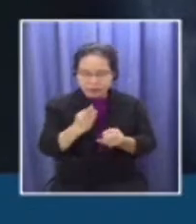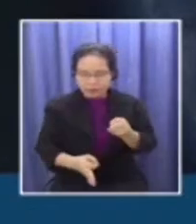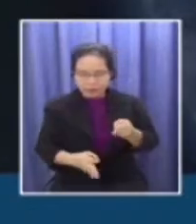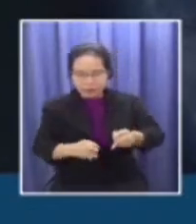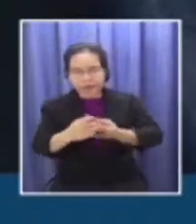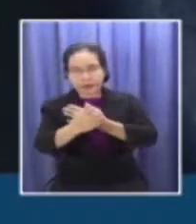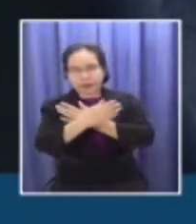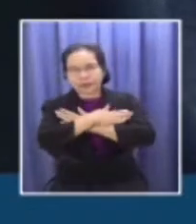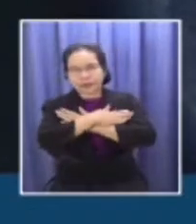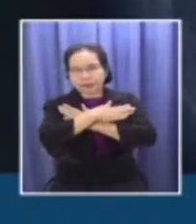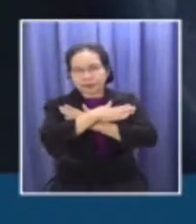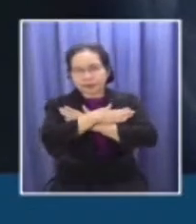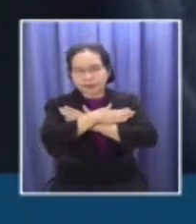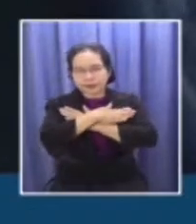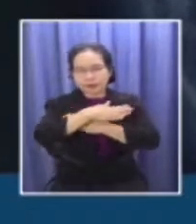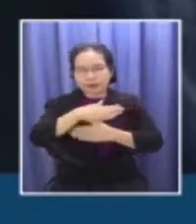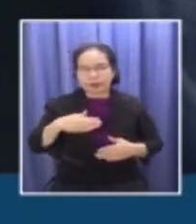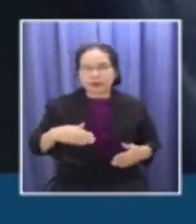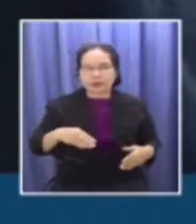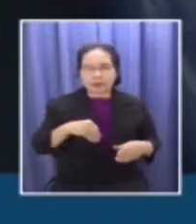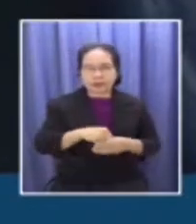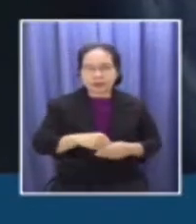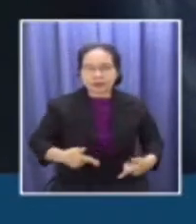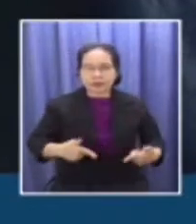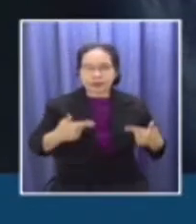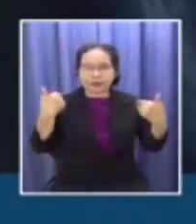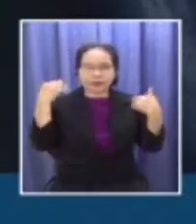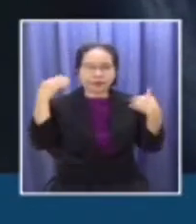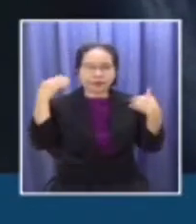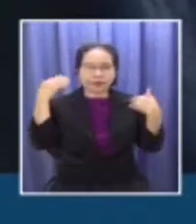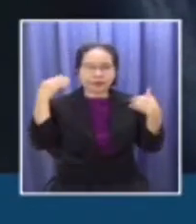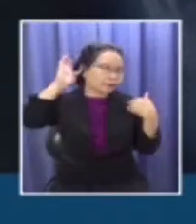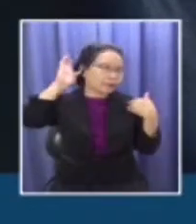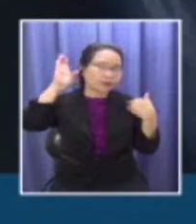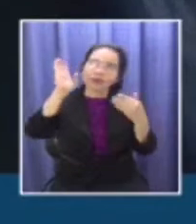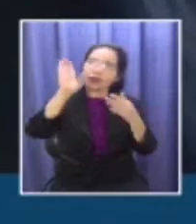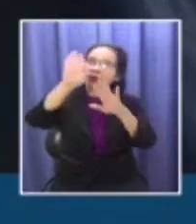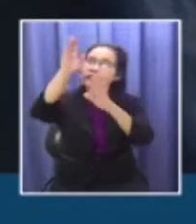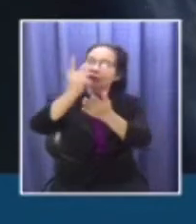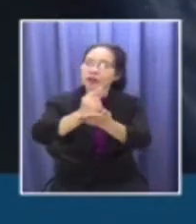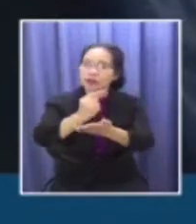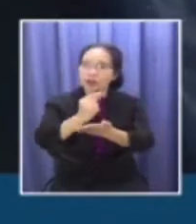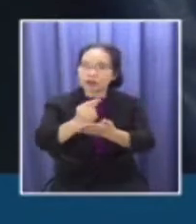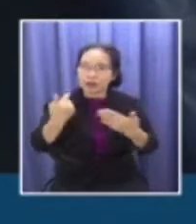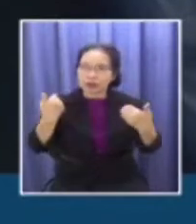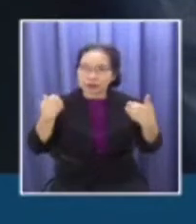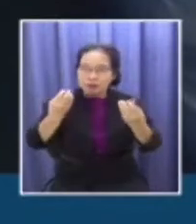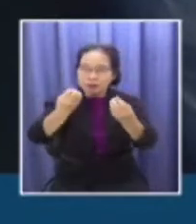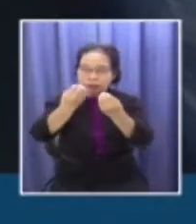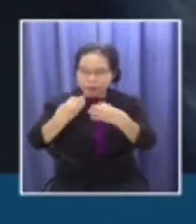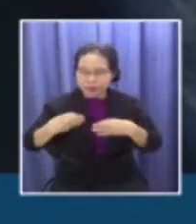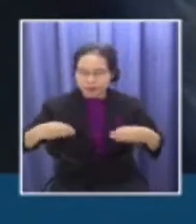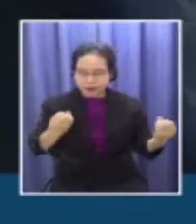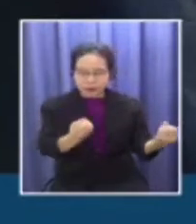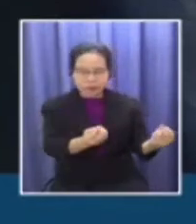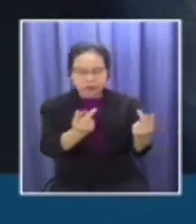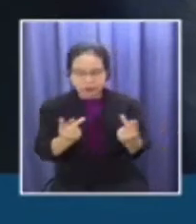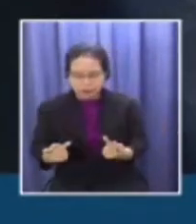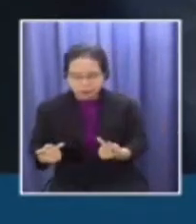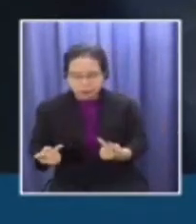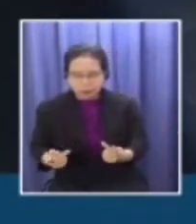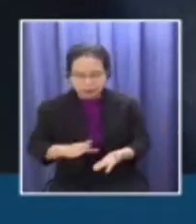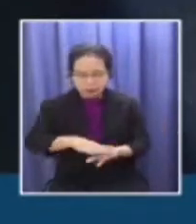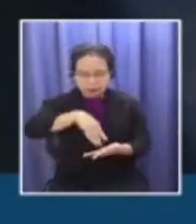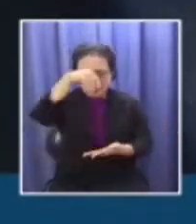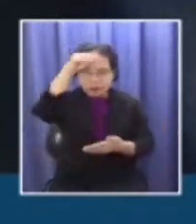sɛ ma wo nokorɛ Kami ng pagkakataon na wo nokorɛ nkyerɛkyerɛ ɛntena yɛn wɔ biara akoma mu. nang mapakinggan